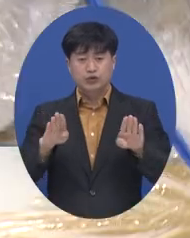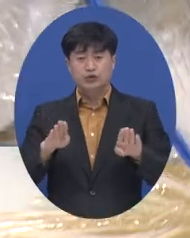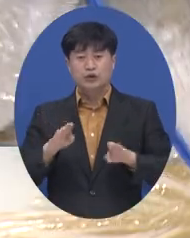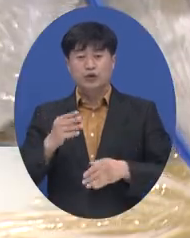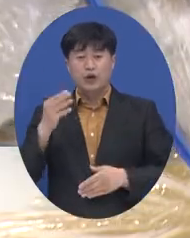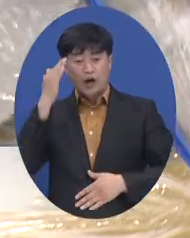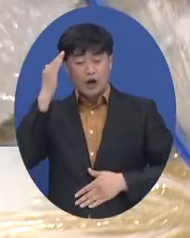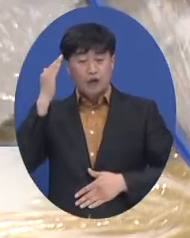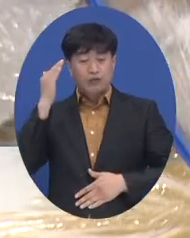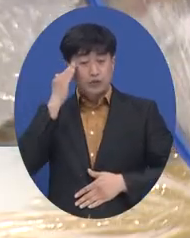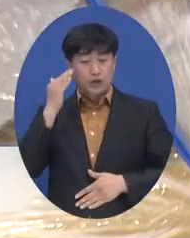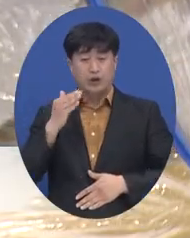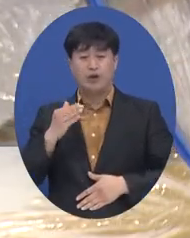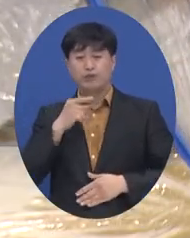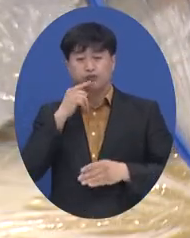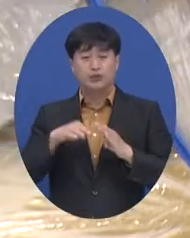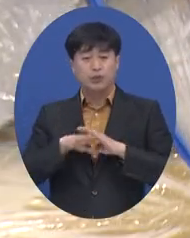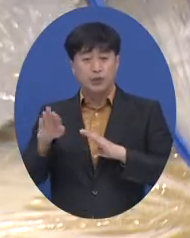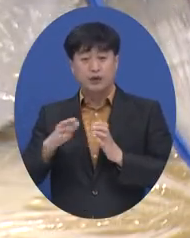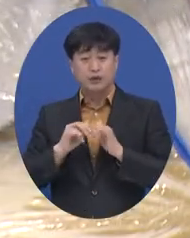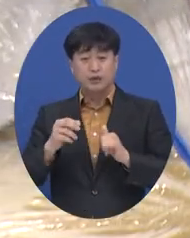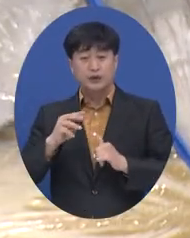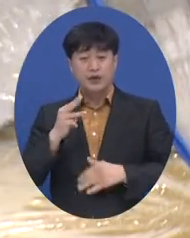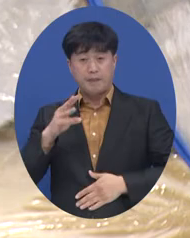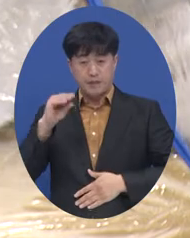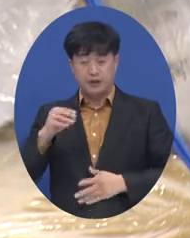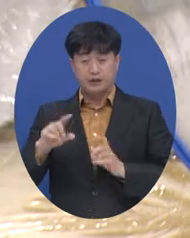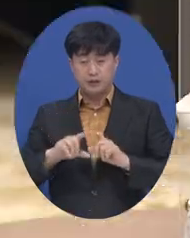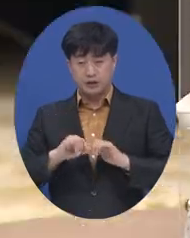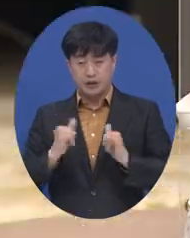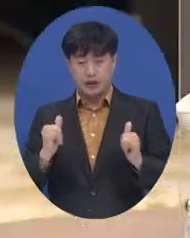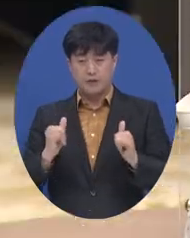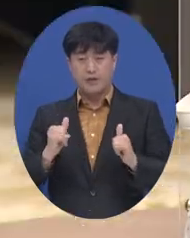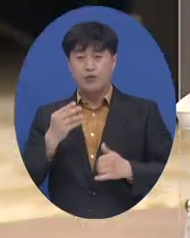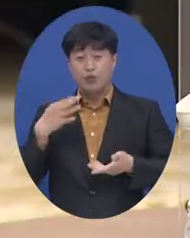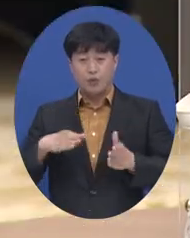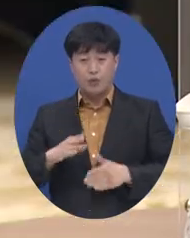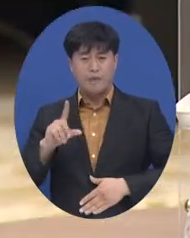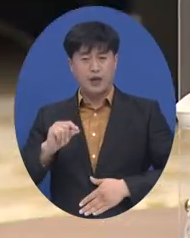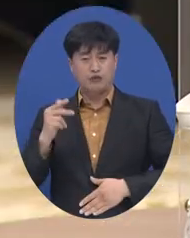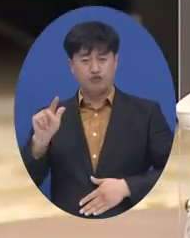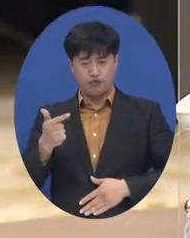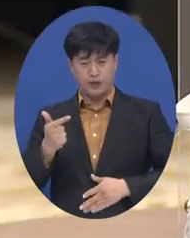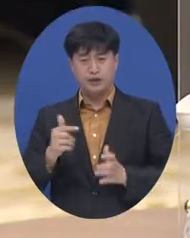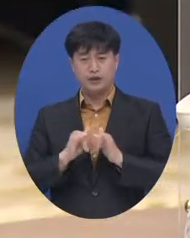명. 경기도에는 전국 지자체 중 가장 많은 규모인 1만